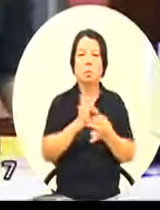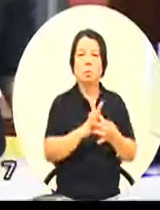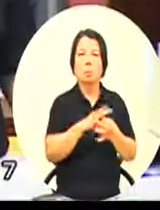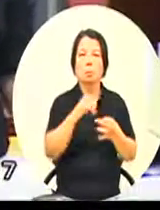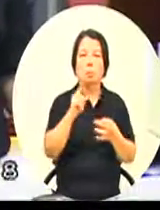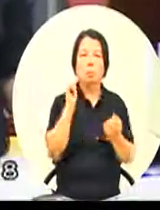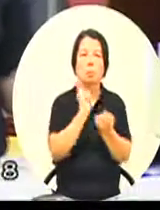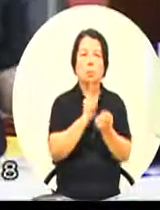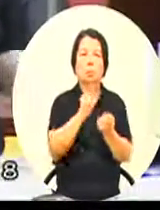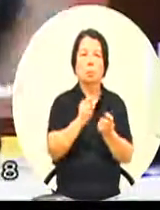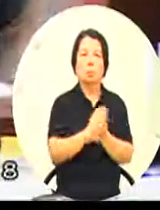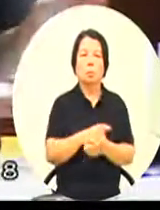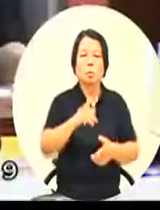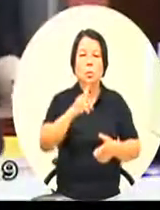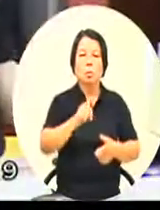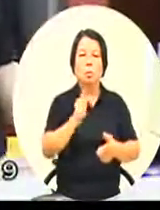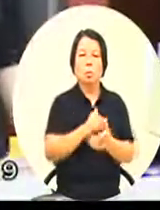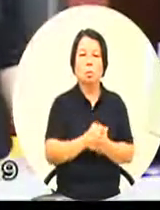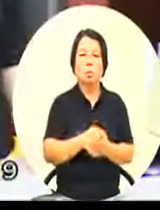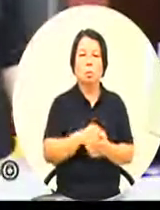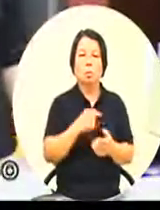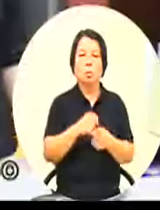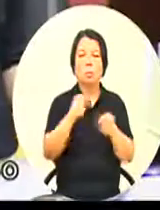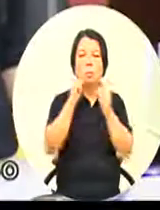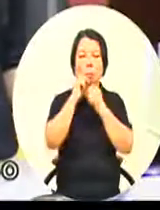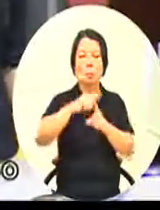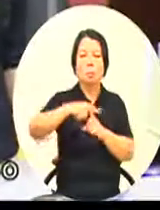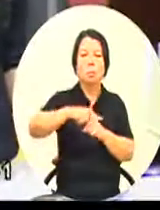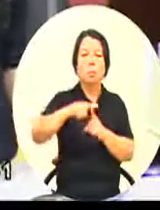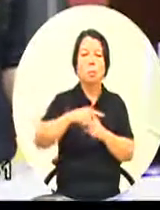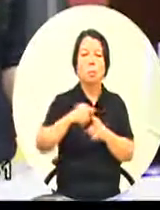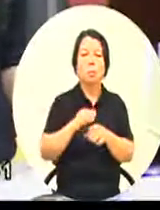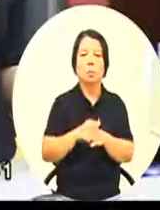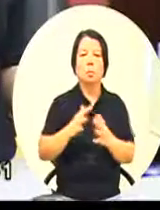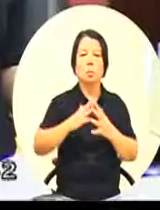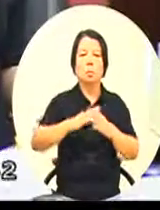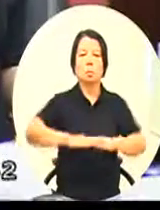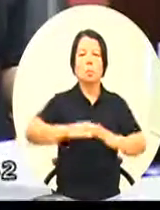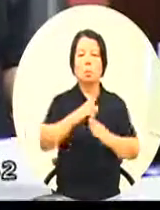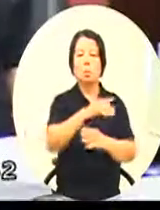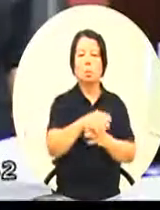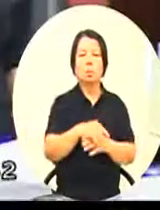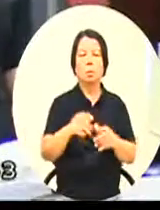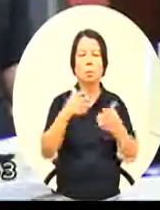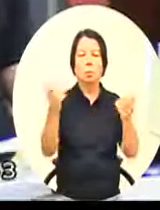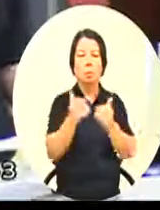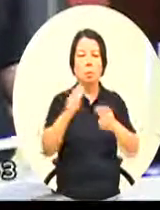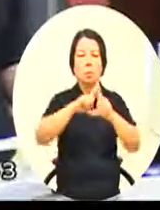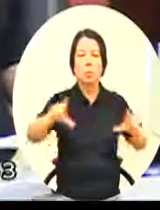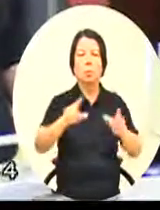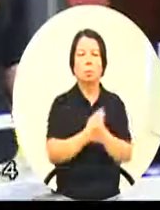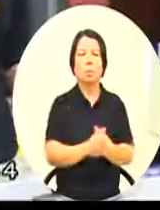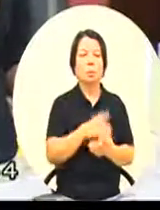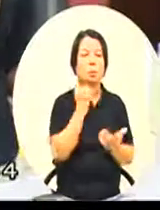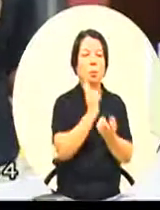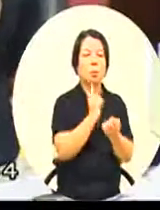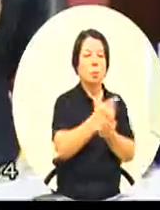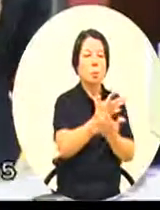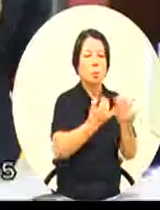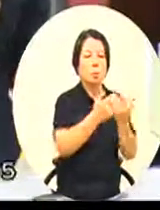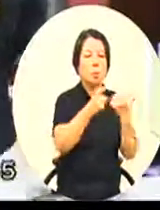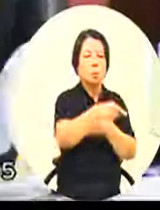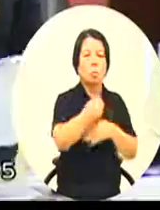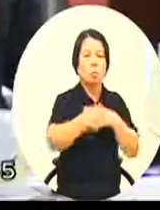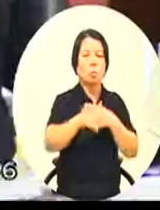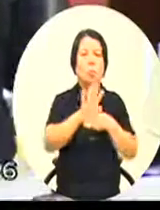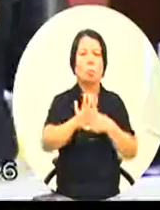对于教师的这个教学品质的稳定性来讲，也是一个很大的一个问题，也是对于学生的受教权有很大的伤